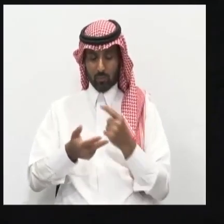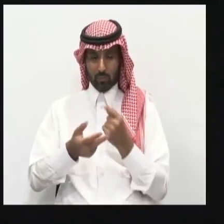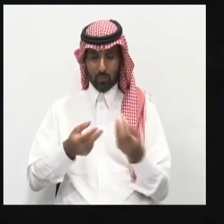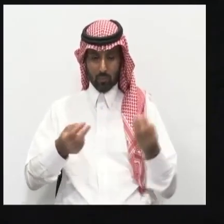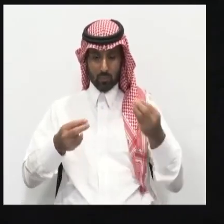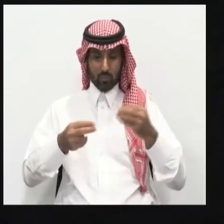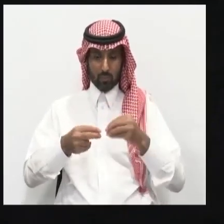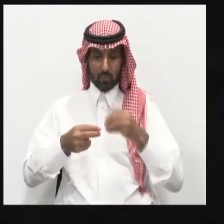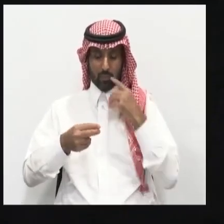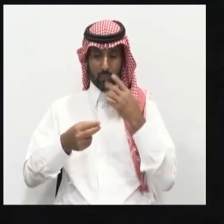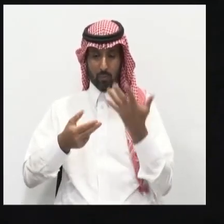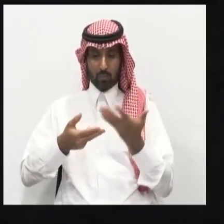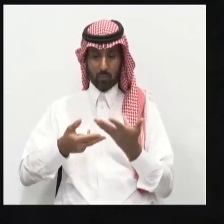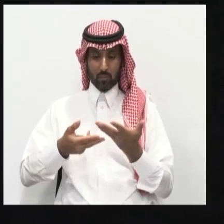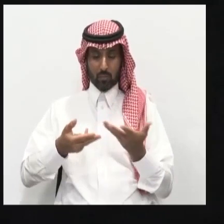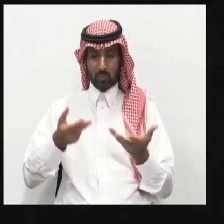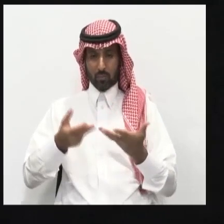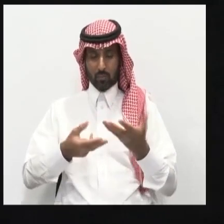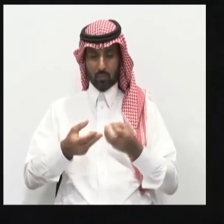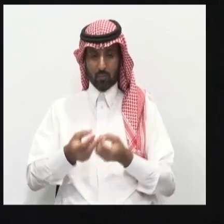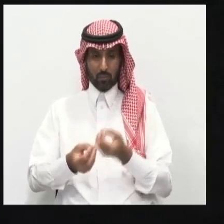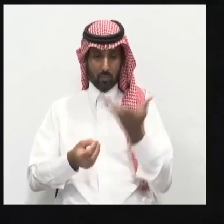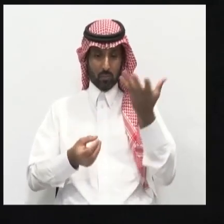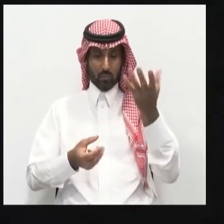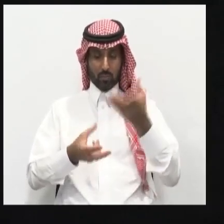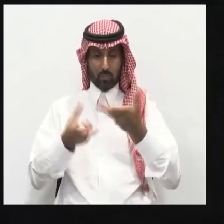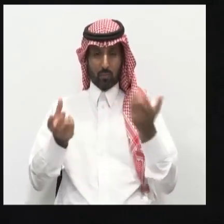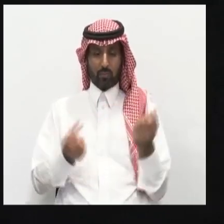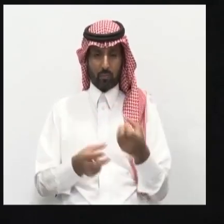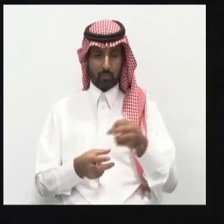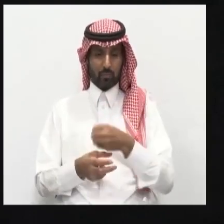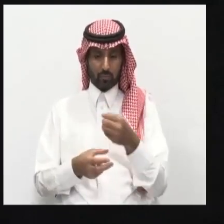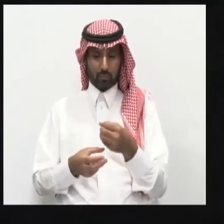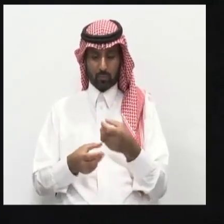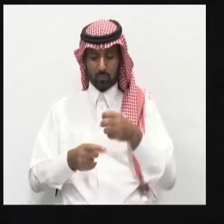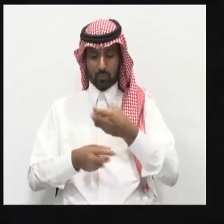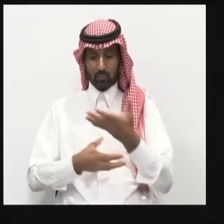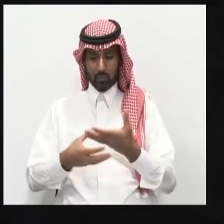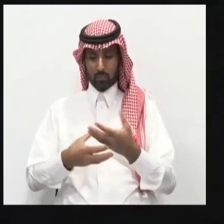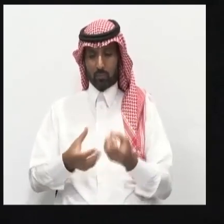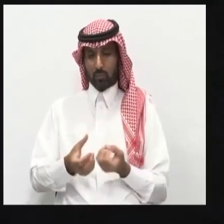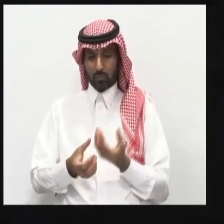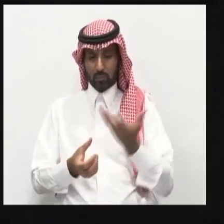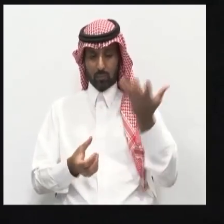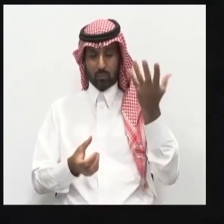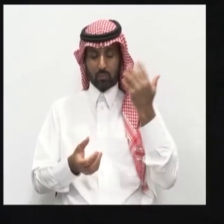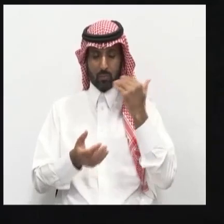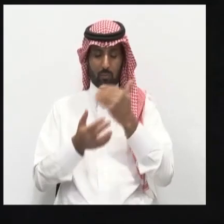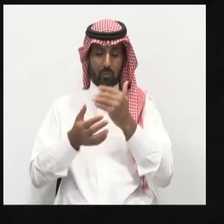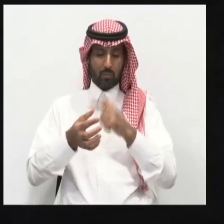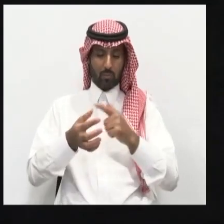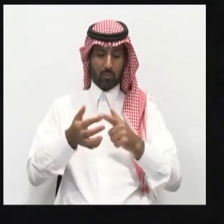تكون ايش تفاعل تكون غاز تفاعل تكون غاز اذا انتج عندي كبريتيد الهيدروجين او سيانيد